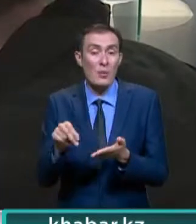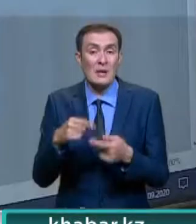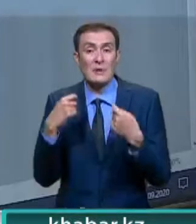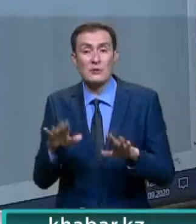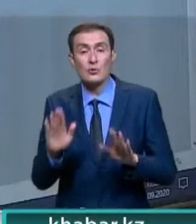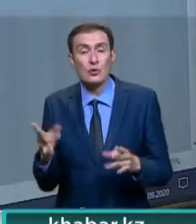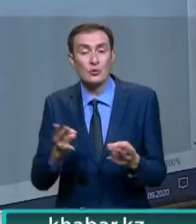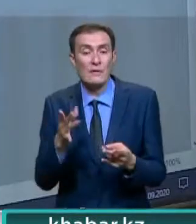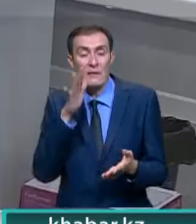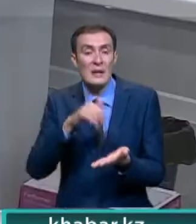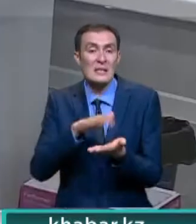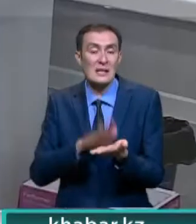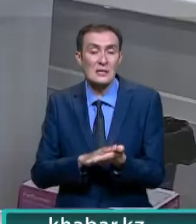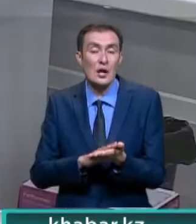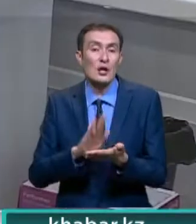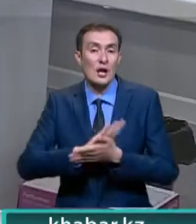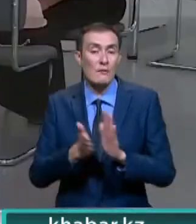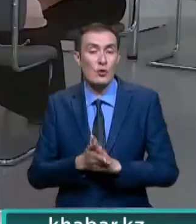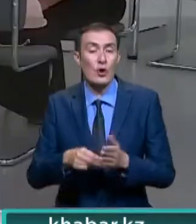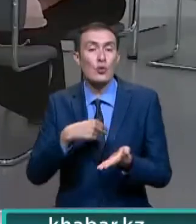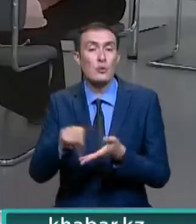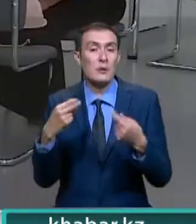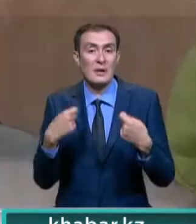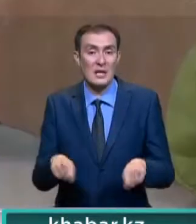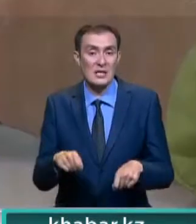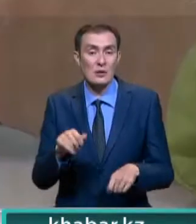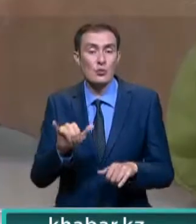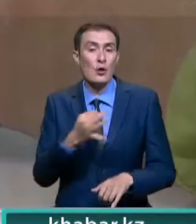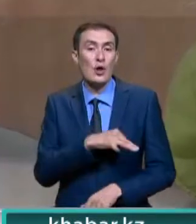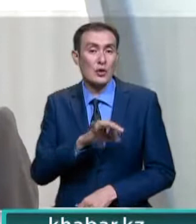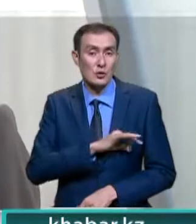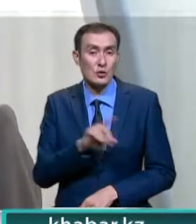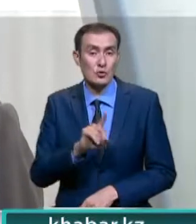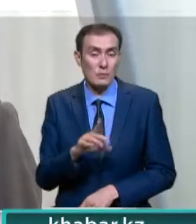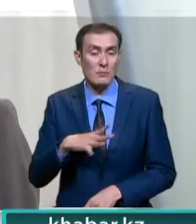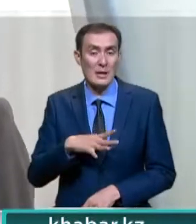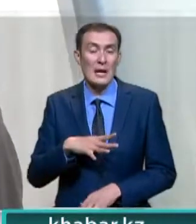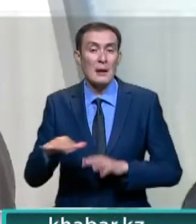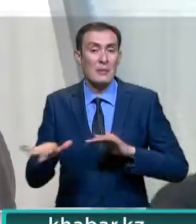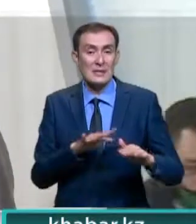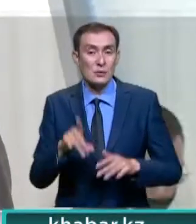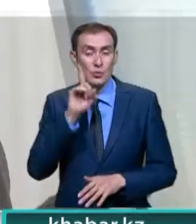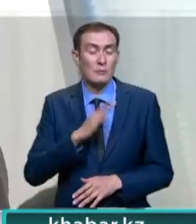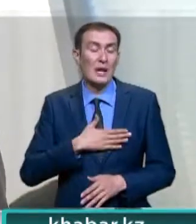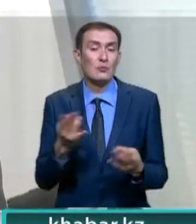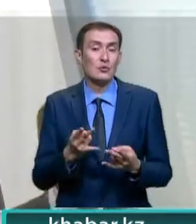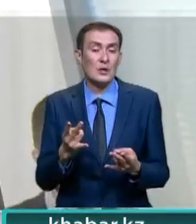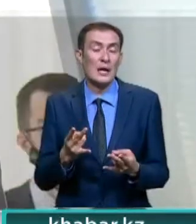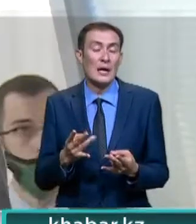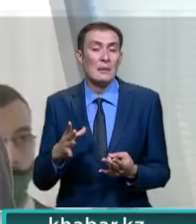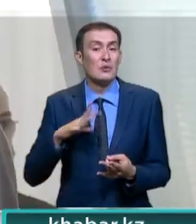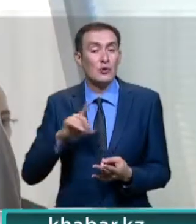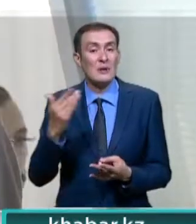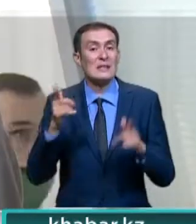понадобится только при регистрации договора купли-продажи у нотариуса. Для того, чтобы мы могли сделать процесс полностью в онлайне, нам нужно получить